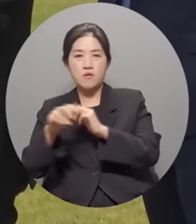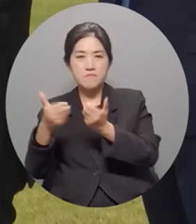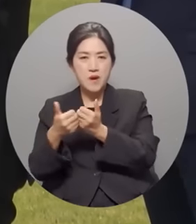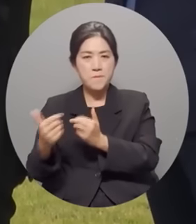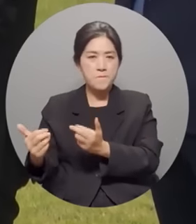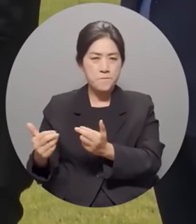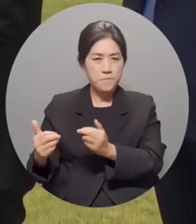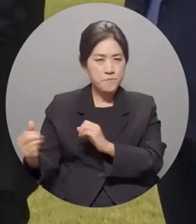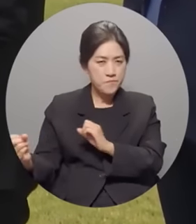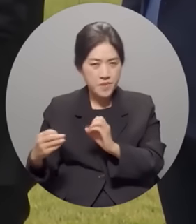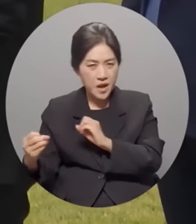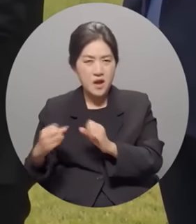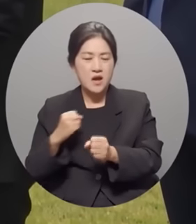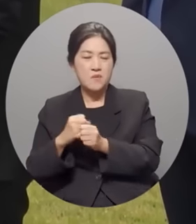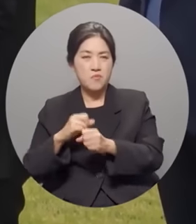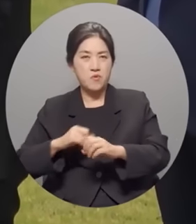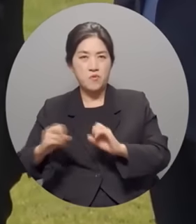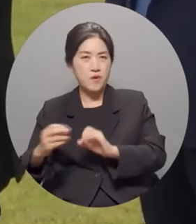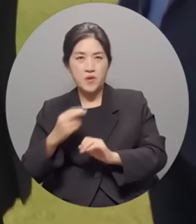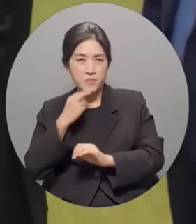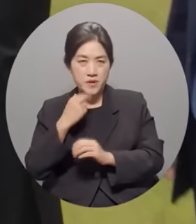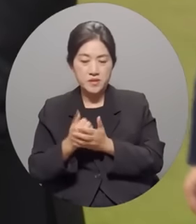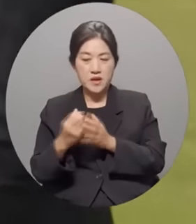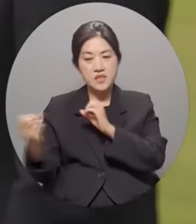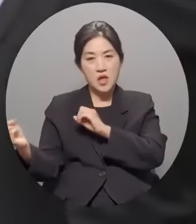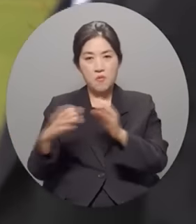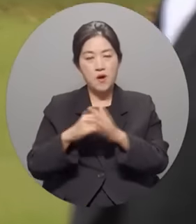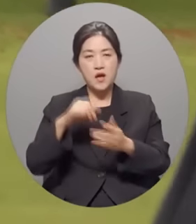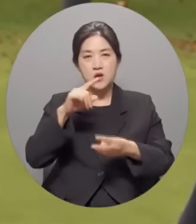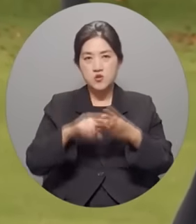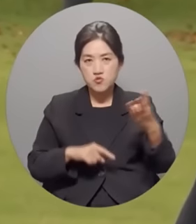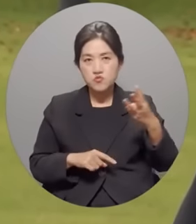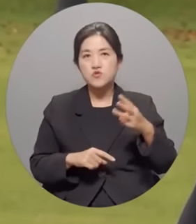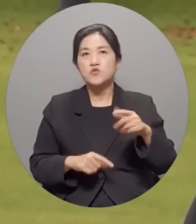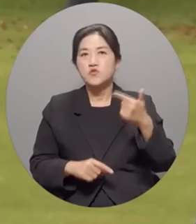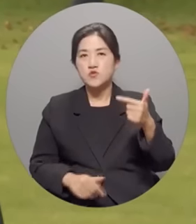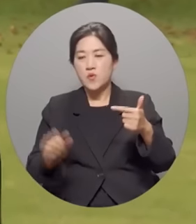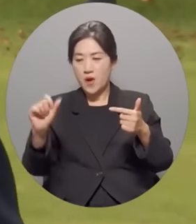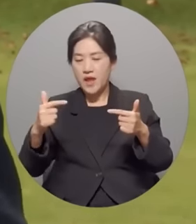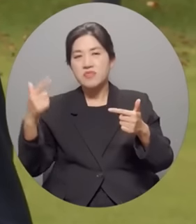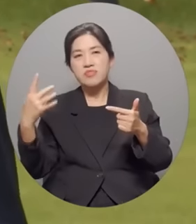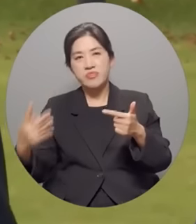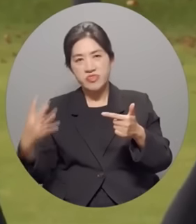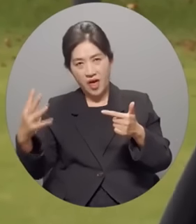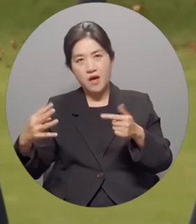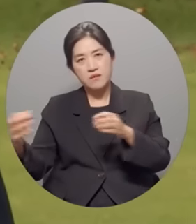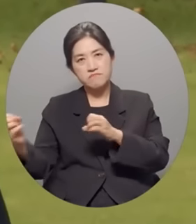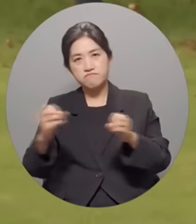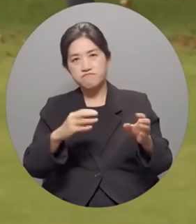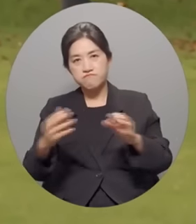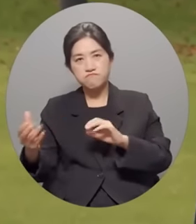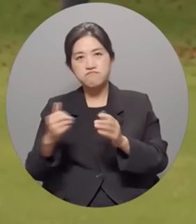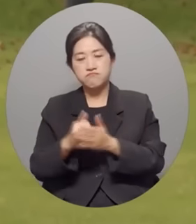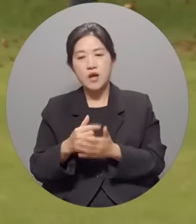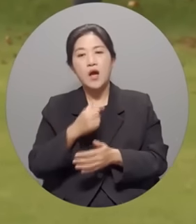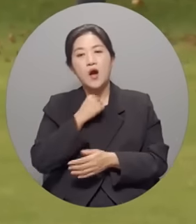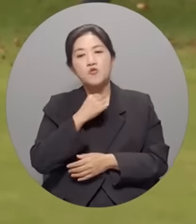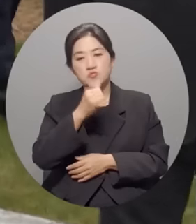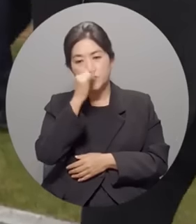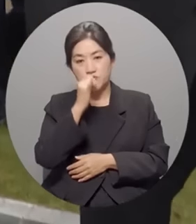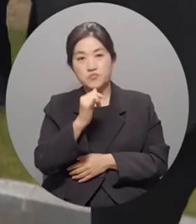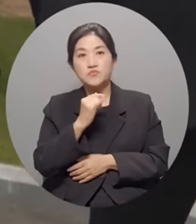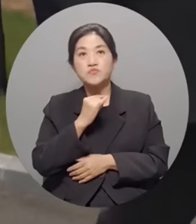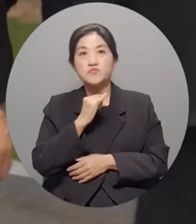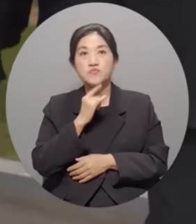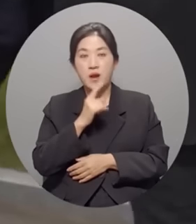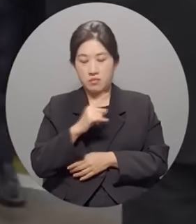보이지 않았다며 대화의 비중은 윤대통령 6대 한대표 4 정도로 양측이 서로 할말을 한